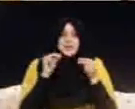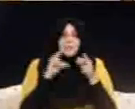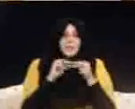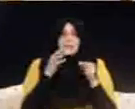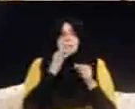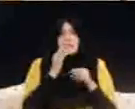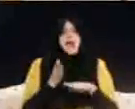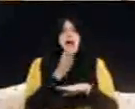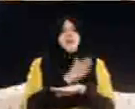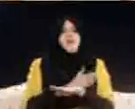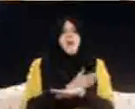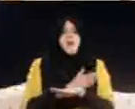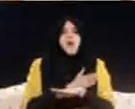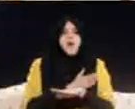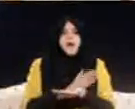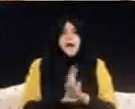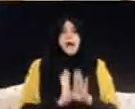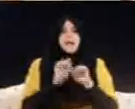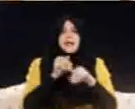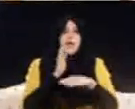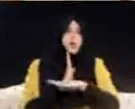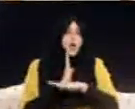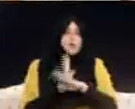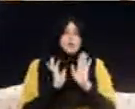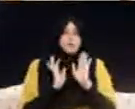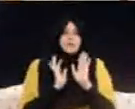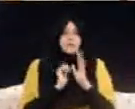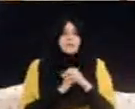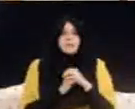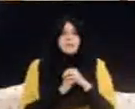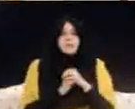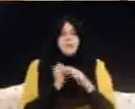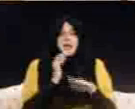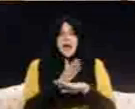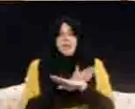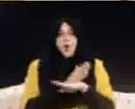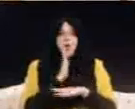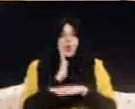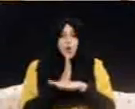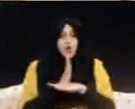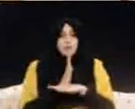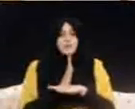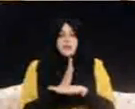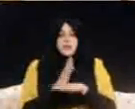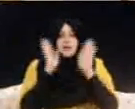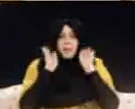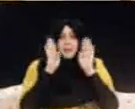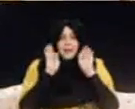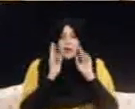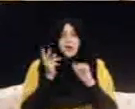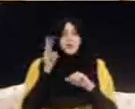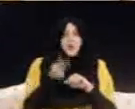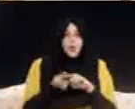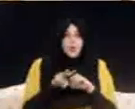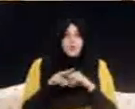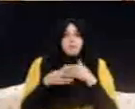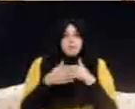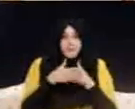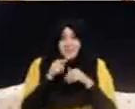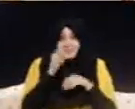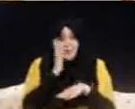قبل وبعد، قبل وبعد. فبالتالي قبل الظهر تصلي هذه الراتبة، فهي رواتب متعلقة